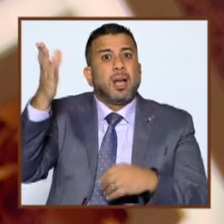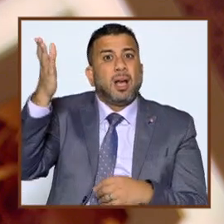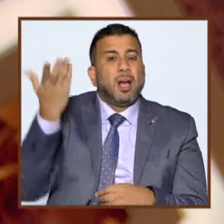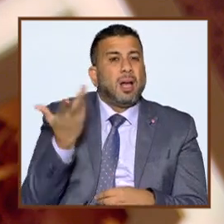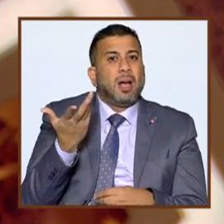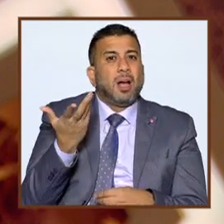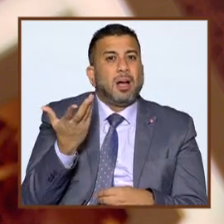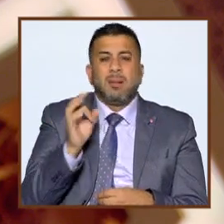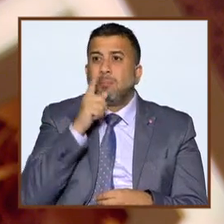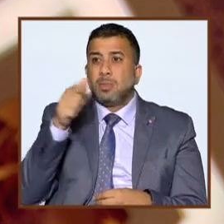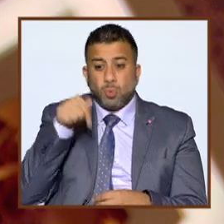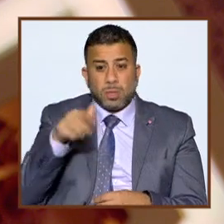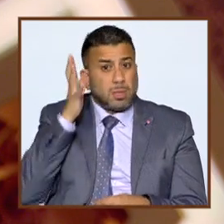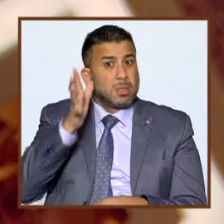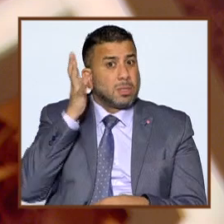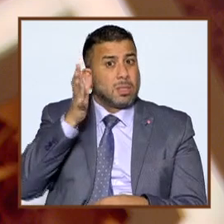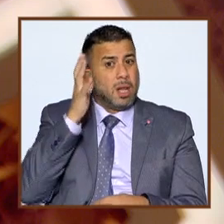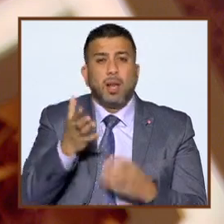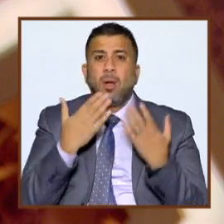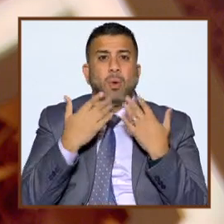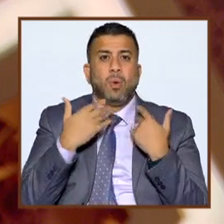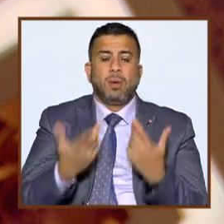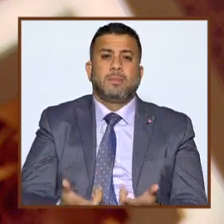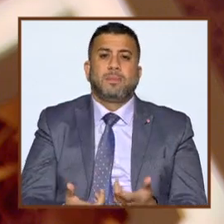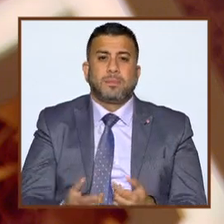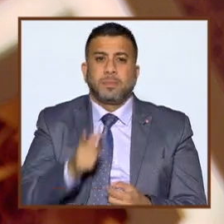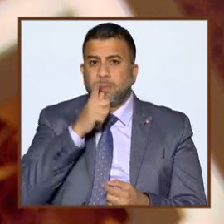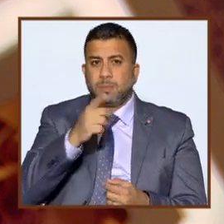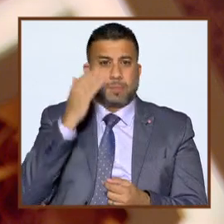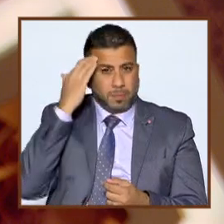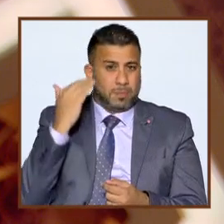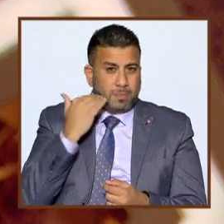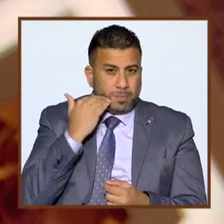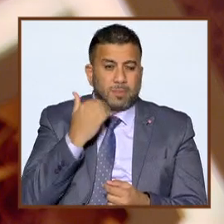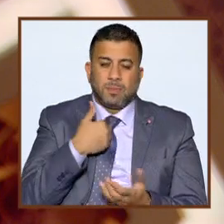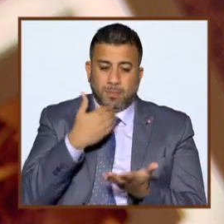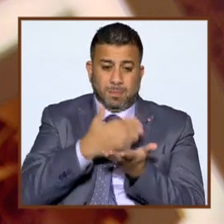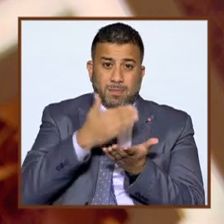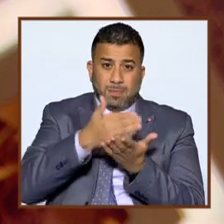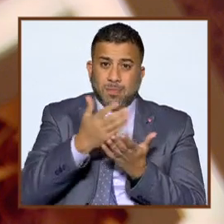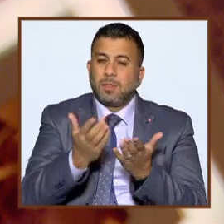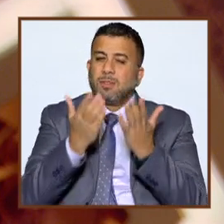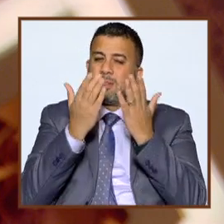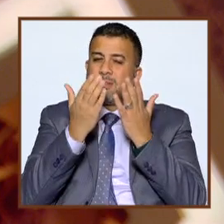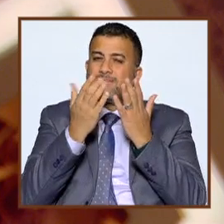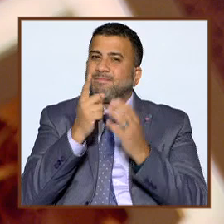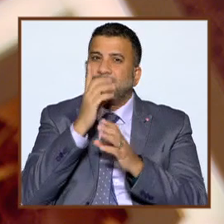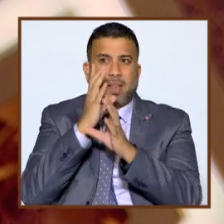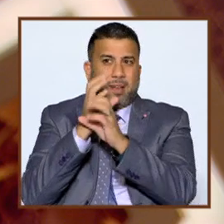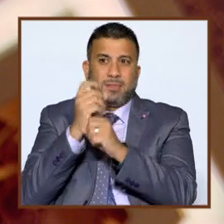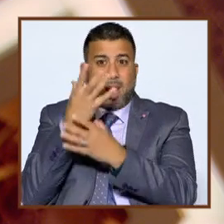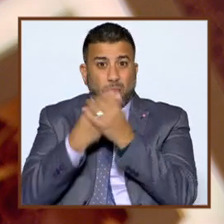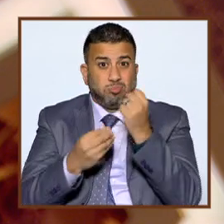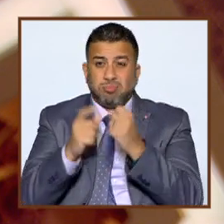كما ذكر بأنه لا يصلي وشيء من هذا القبيل. أختي أم فيصل، أسأل الله تعالى أن يجبر مصابكم، أسأل الله